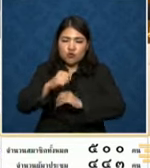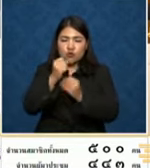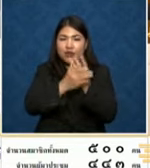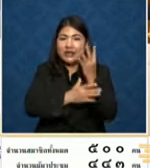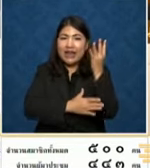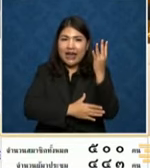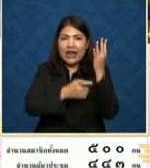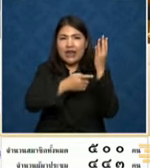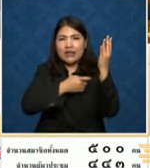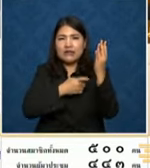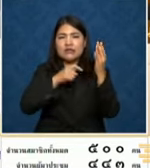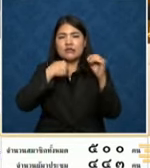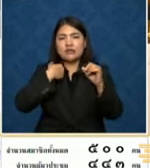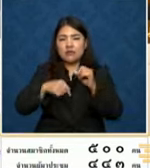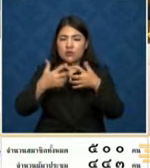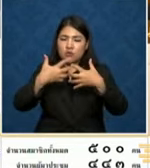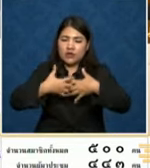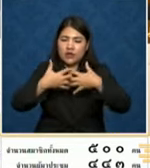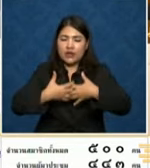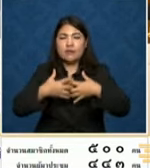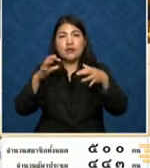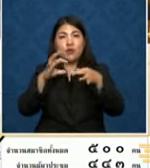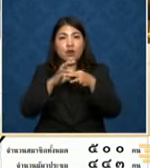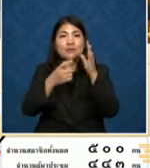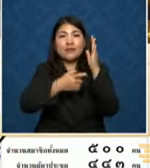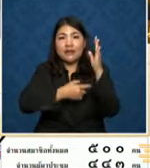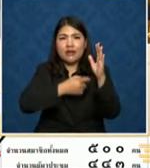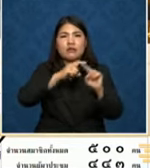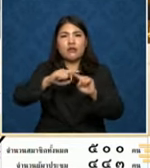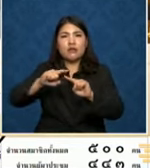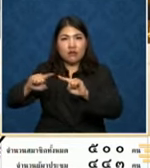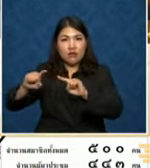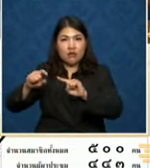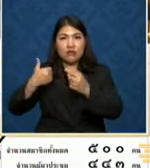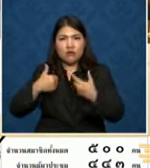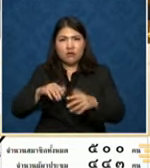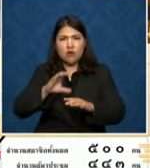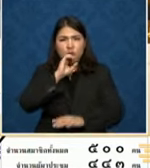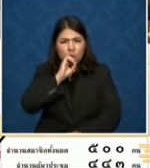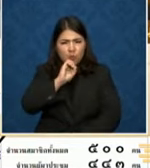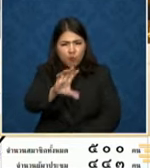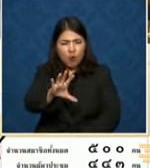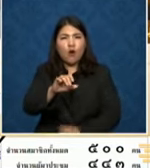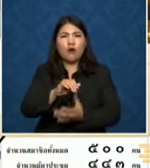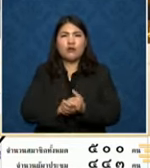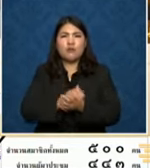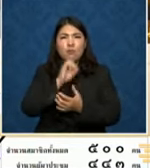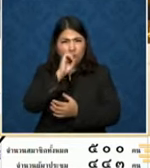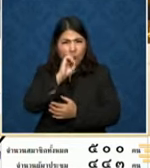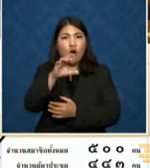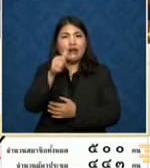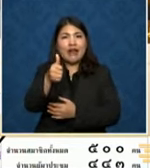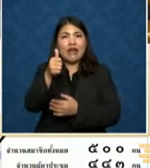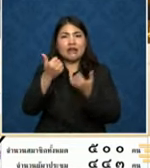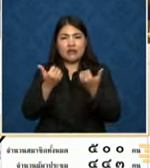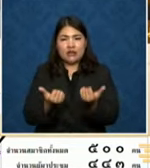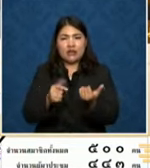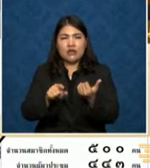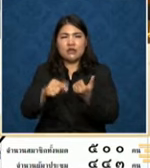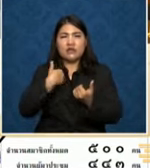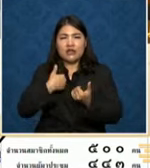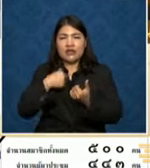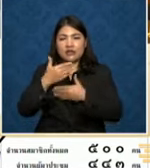างที่ถือได้ว่าหรือกล่าวได้ว่าหรือพูดได้เต็มปากว่าเรายึดตลาด